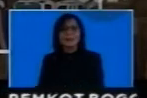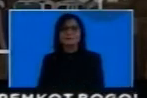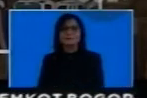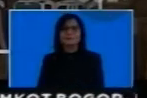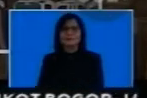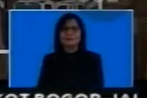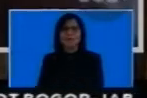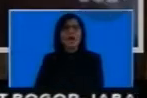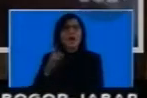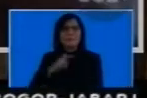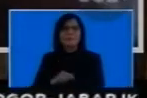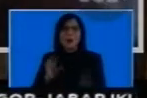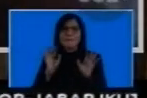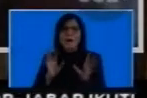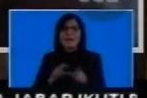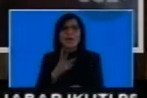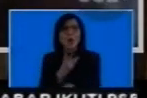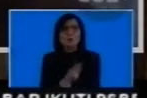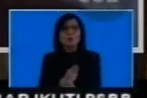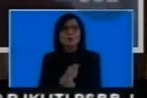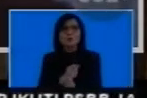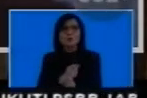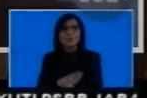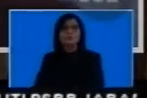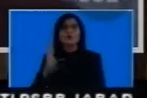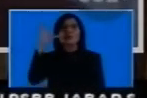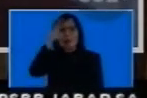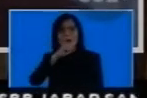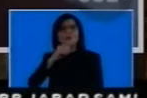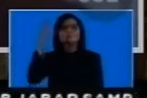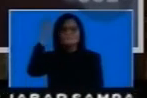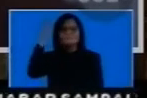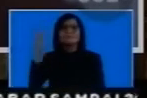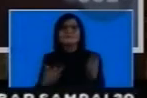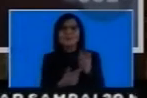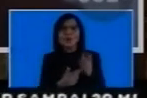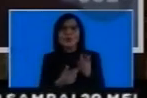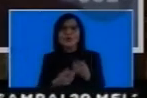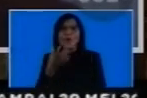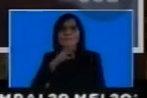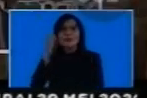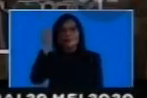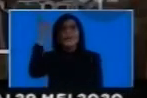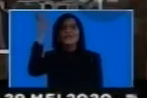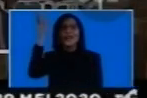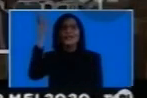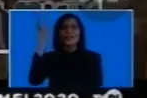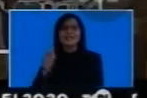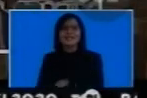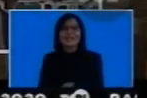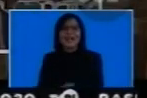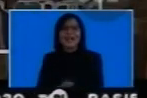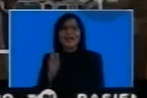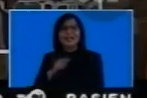sebelumnya menurut Bu Santi? Pasti banyak banget guru yang akan lebih melek teknologi. Mereka akan lebih tersadarkan bahwa gak ada lagi